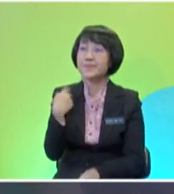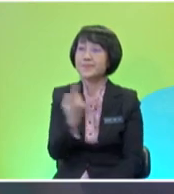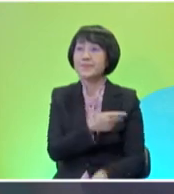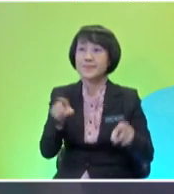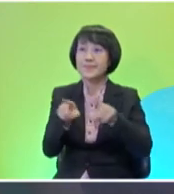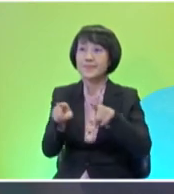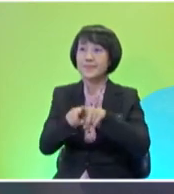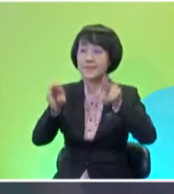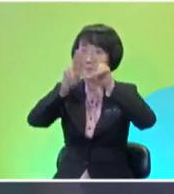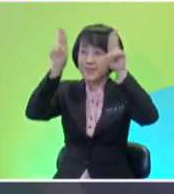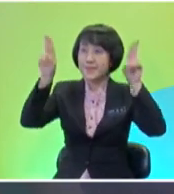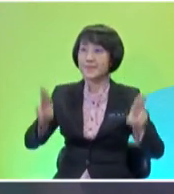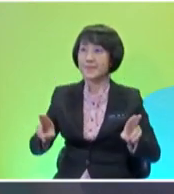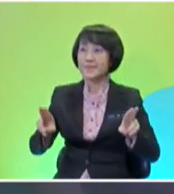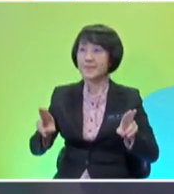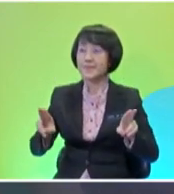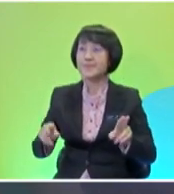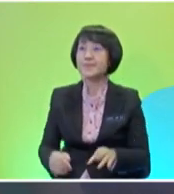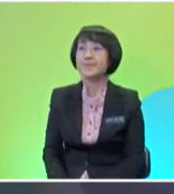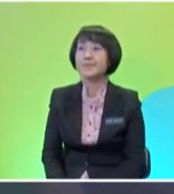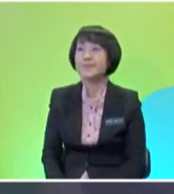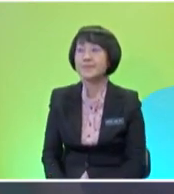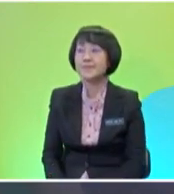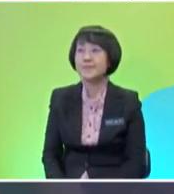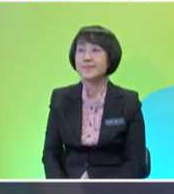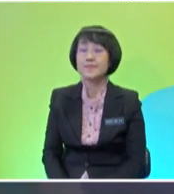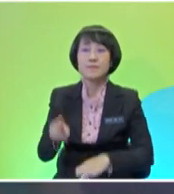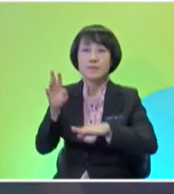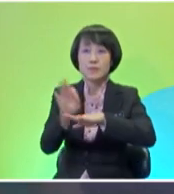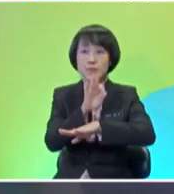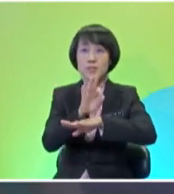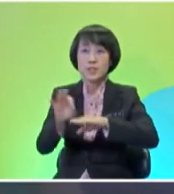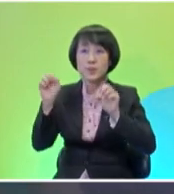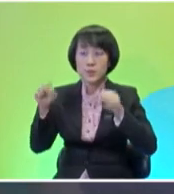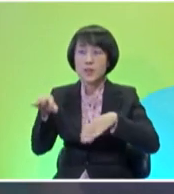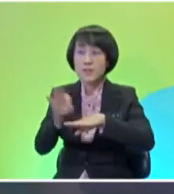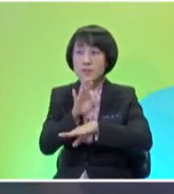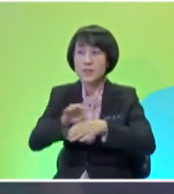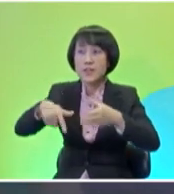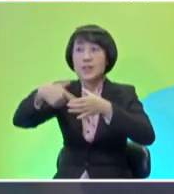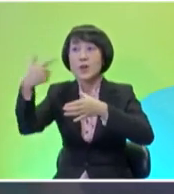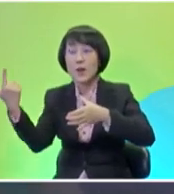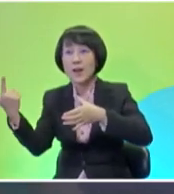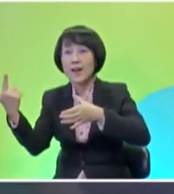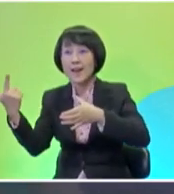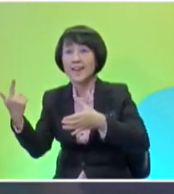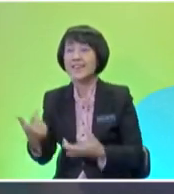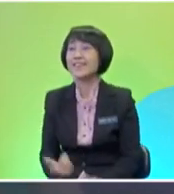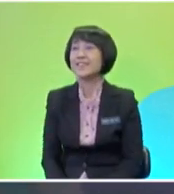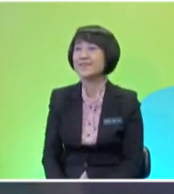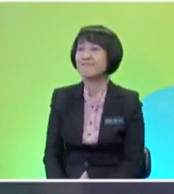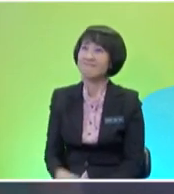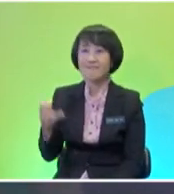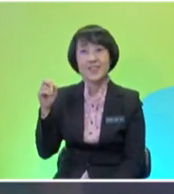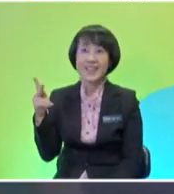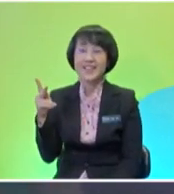uji kejap lagi sama ada berfungsi atau tidak kipas solar yang kita siapkan ni di luar studio. Betul. Wah.